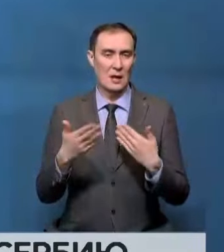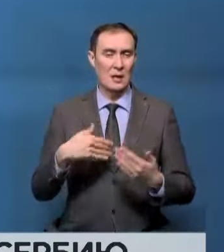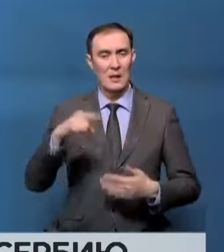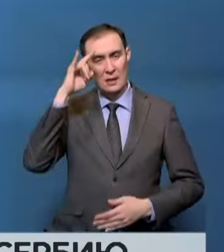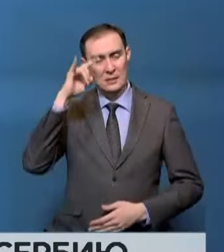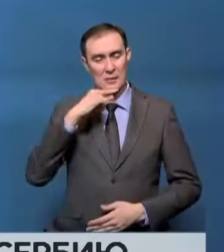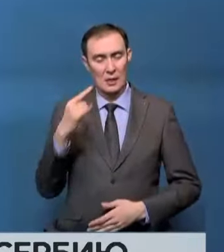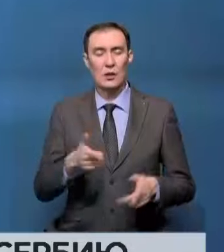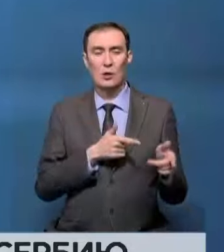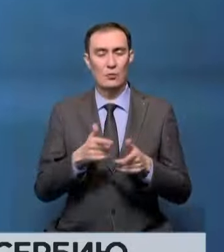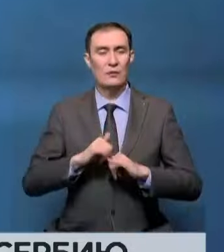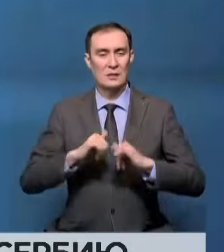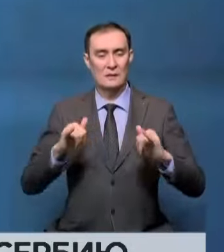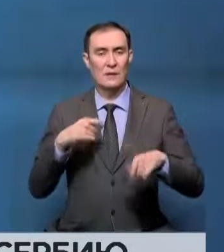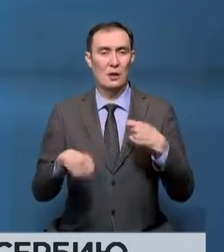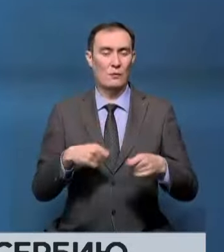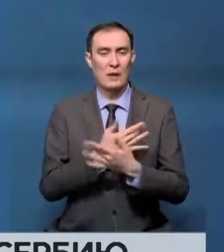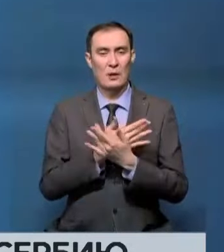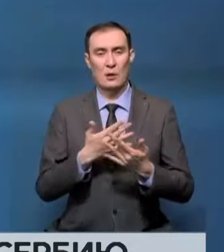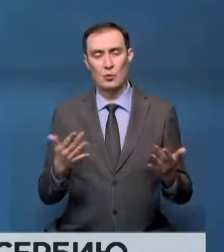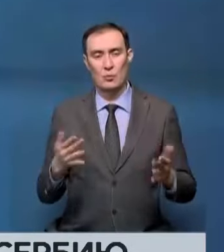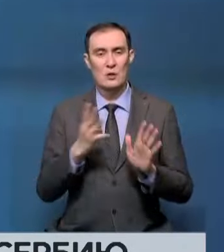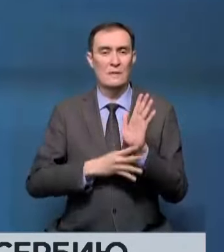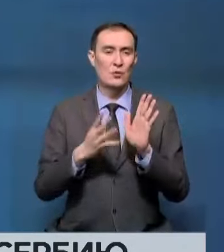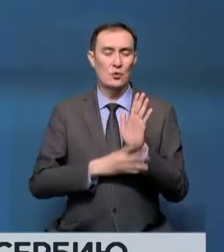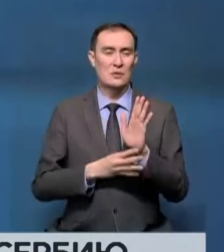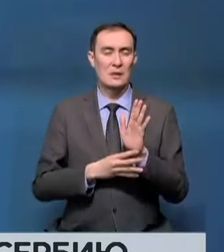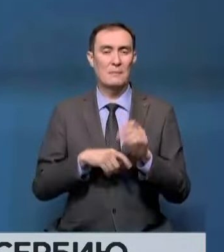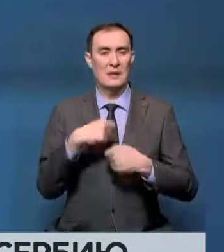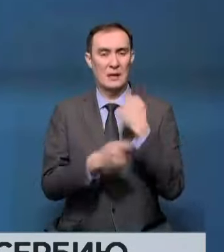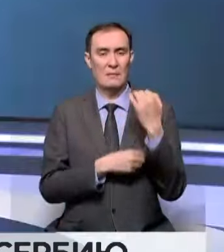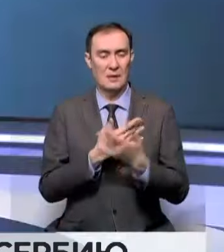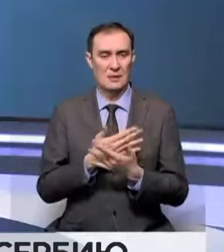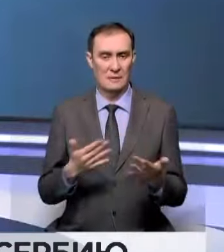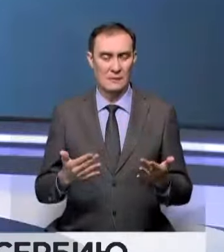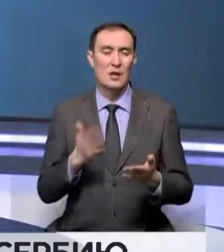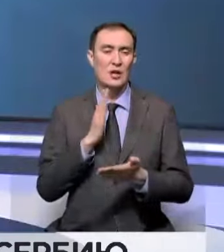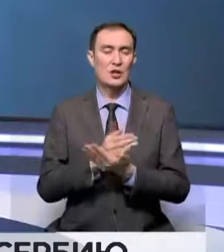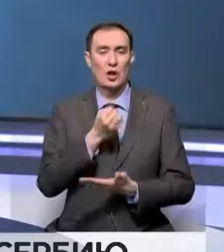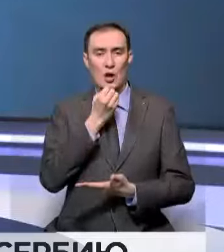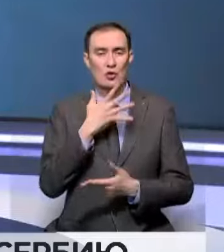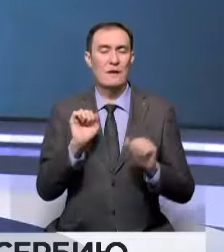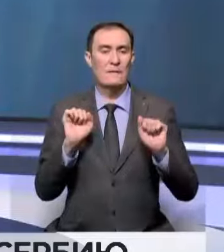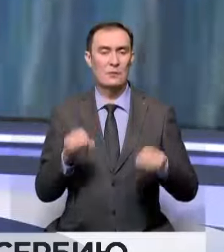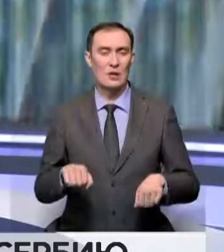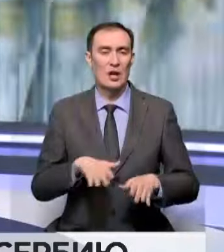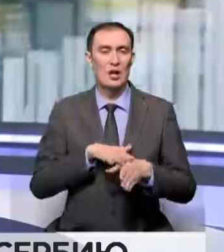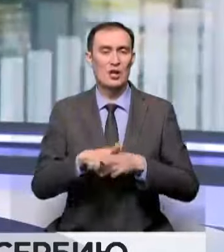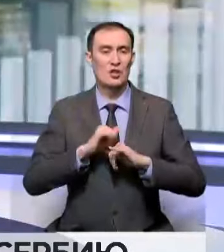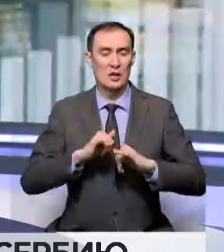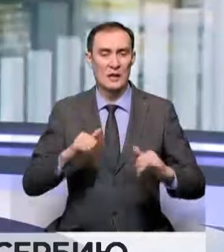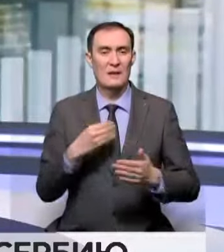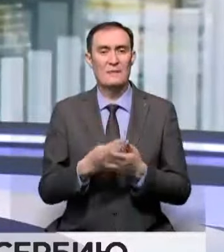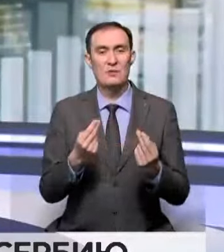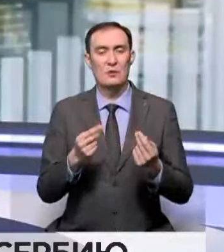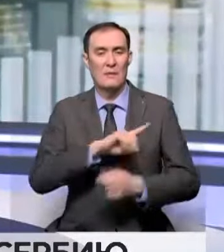своей стороны готов нарастить товарную номенклатуру по 90 несырьевым позициям. Есть хорошие возможности для расширения